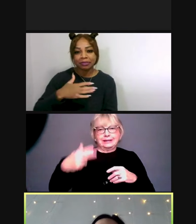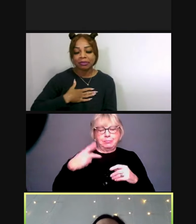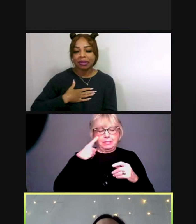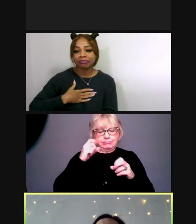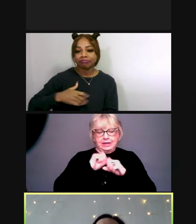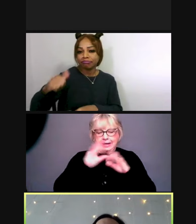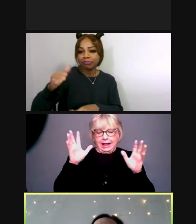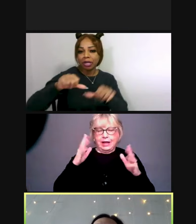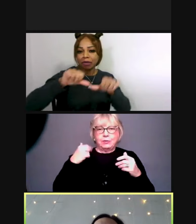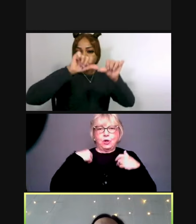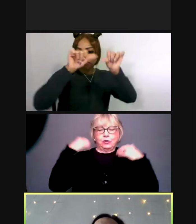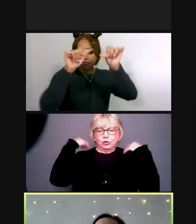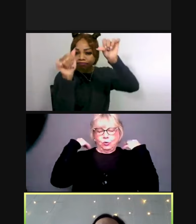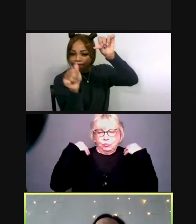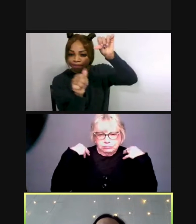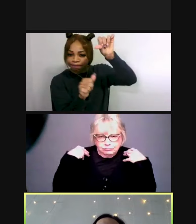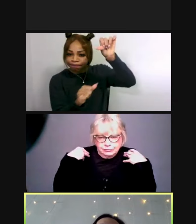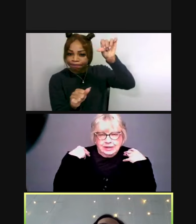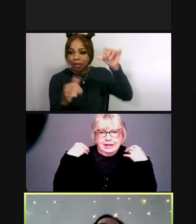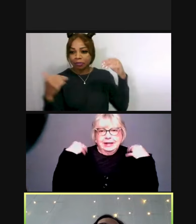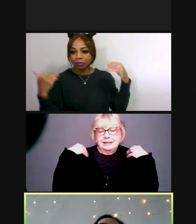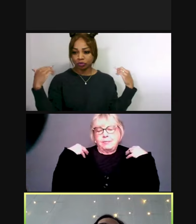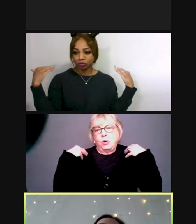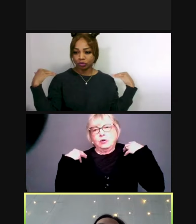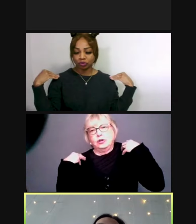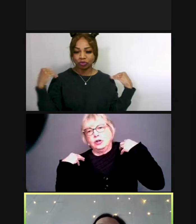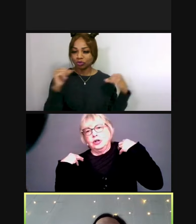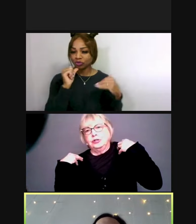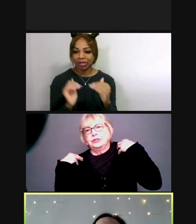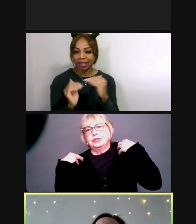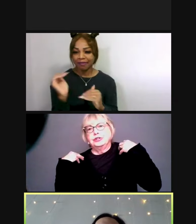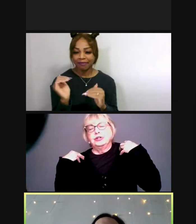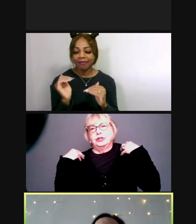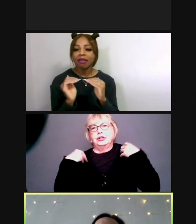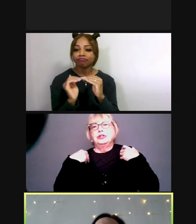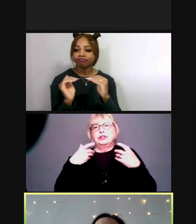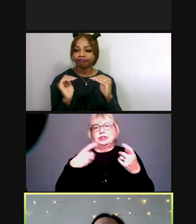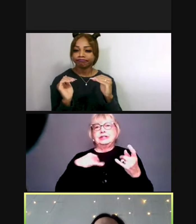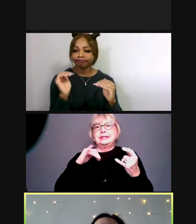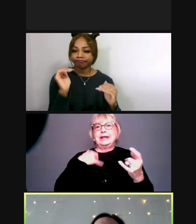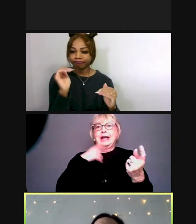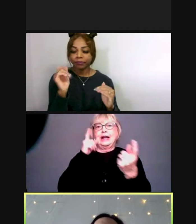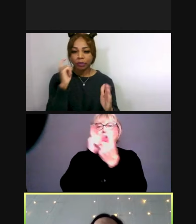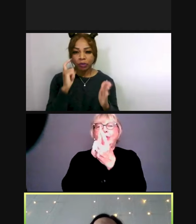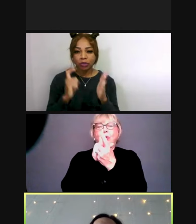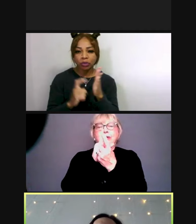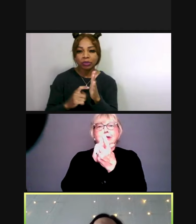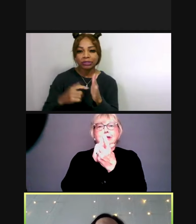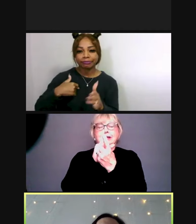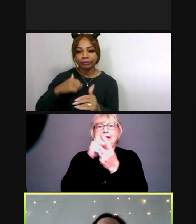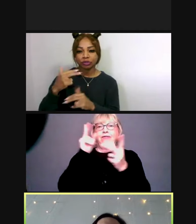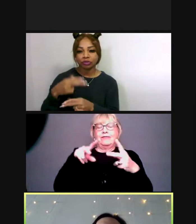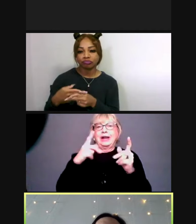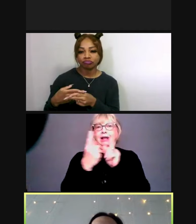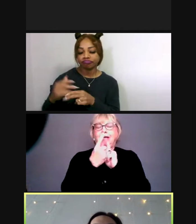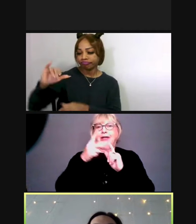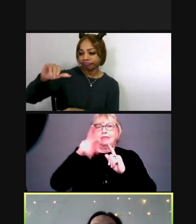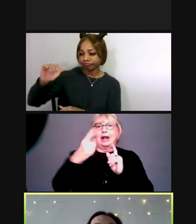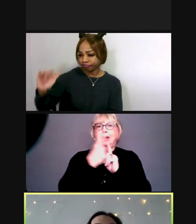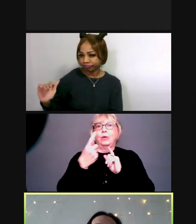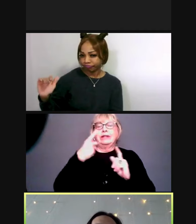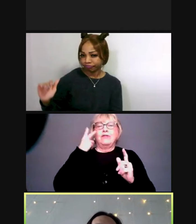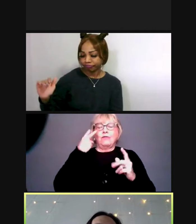courbé. Mes épaules sont inégales et sans rencontrer en personne, vous remarqueriez que je suis une